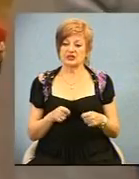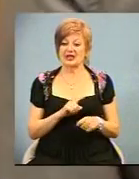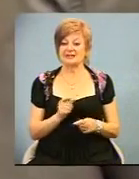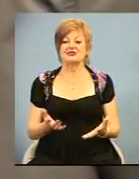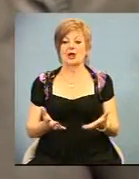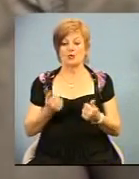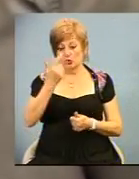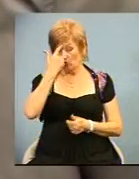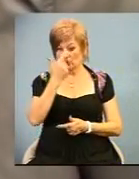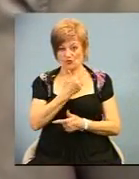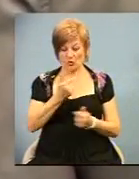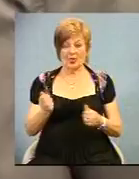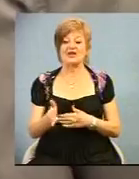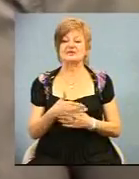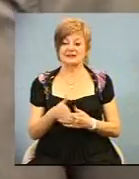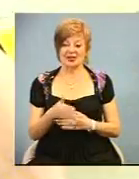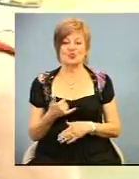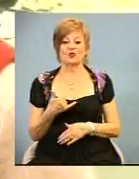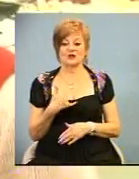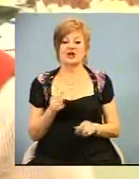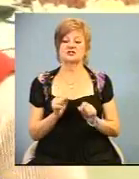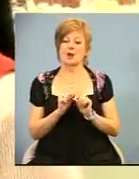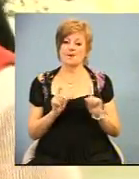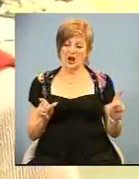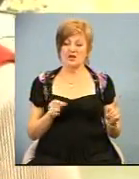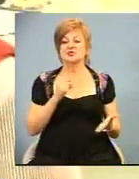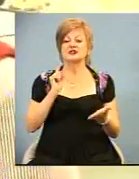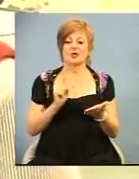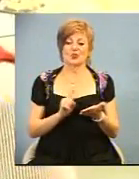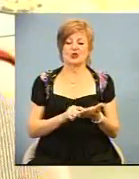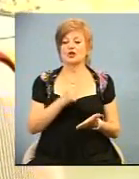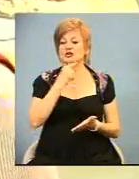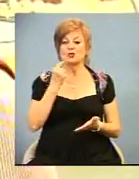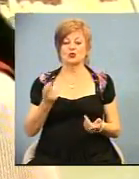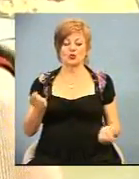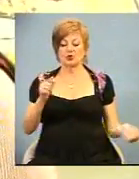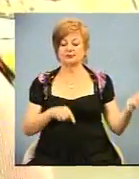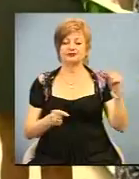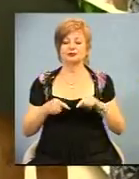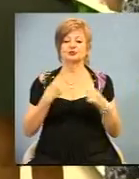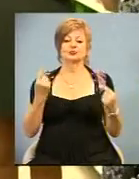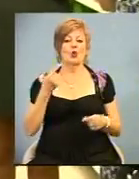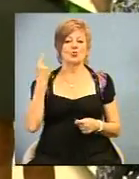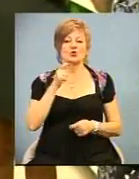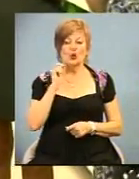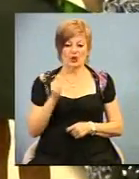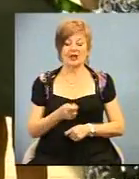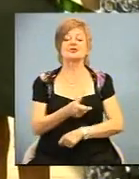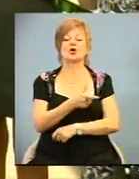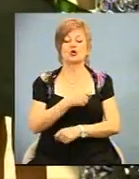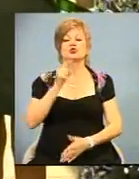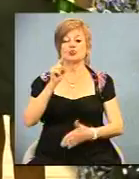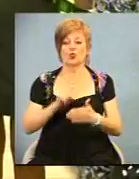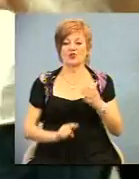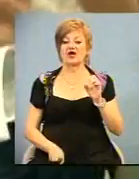отриманою інформацією, рибна продукція у наші супермаркети надходить з багатьох областей України. Комісія впевнилася,